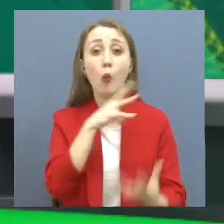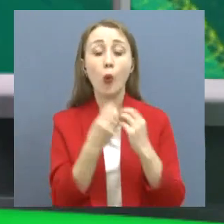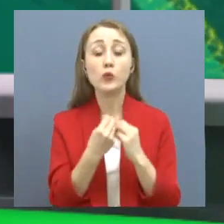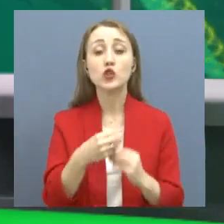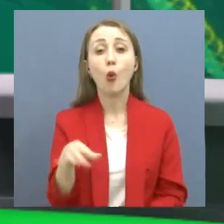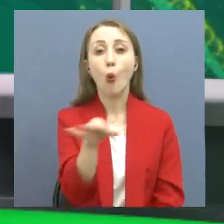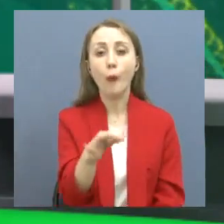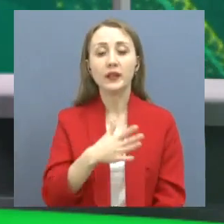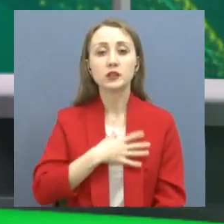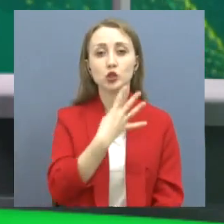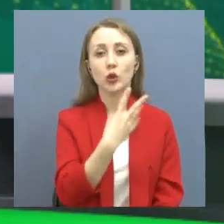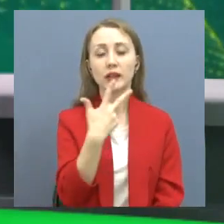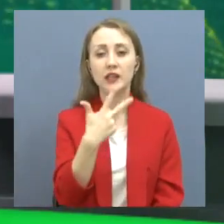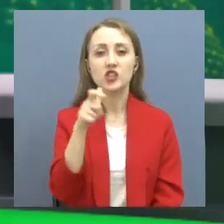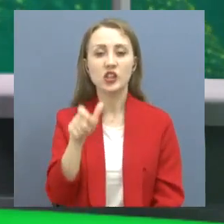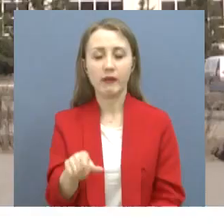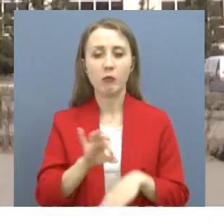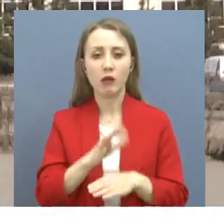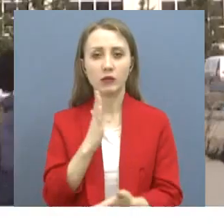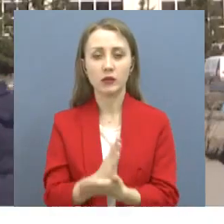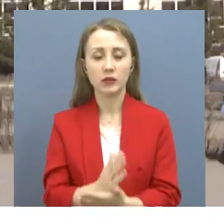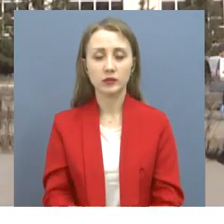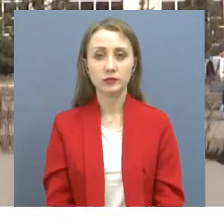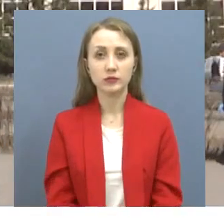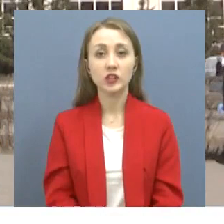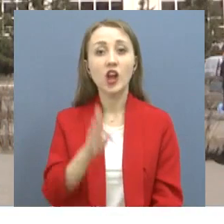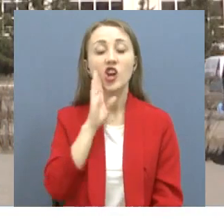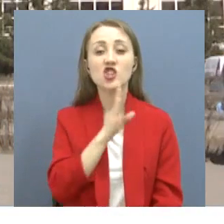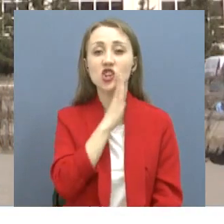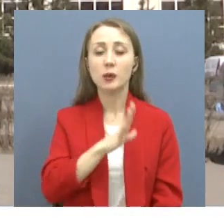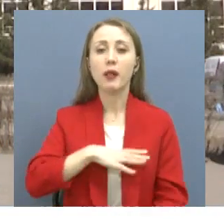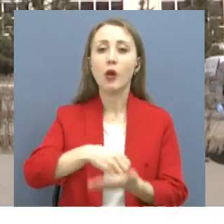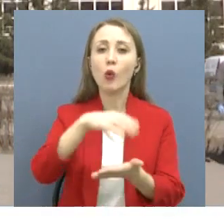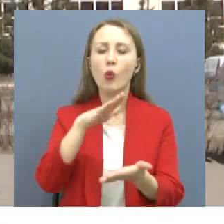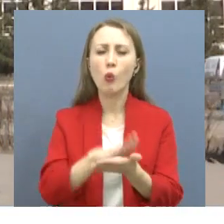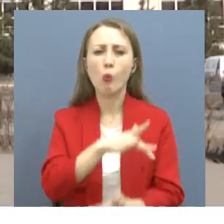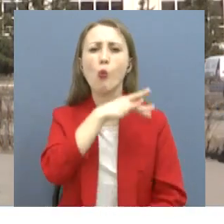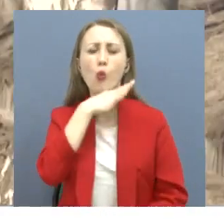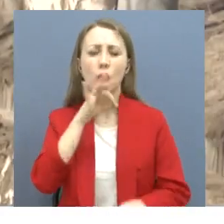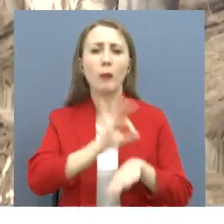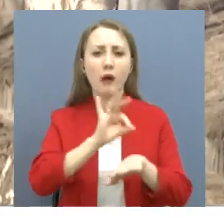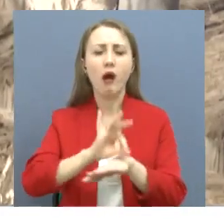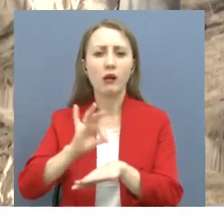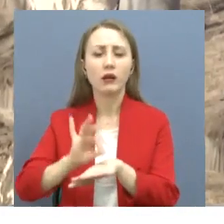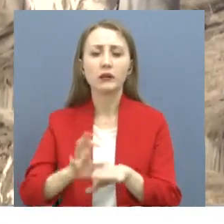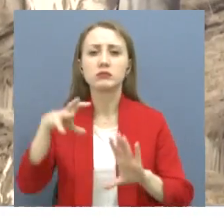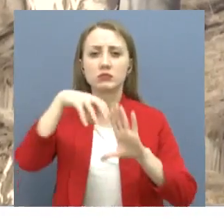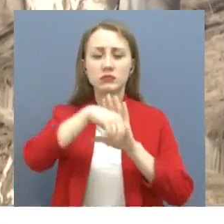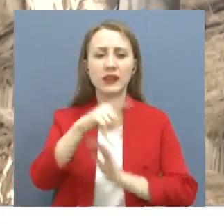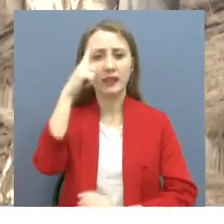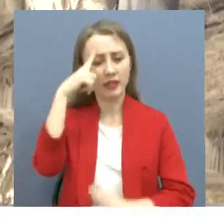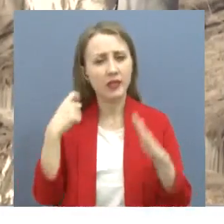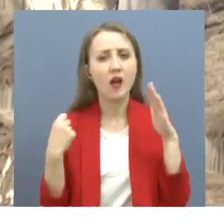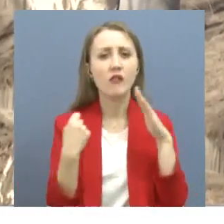43 случая заболевания COVID-19. Женщина состояла на учете с рядом хронических болезней. Среди них